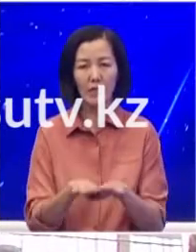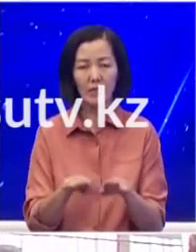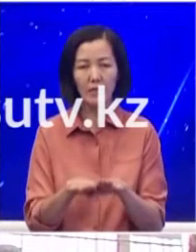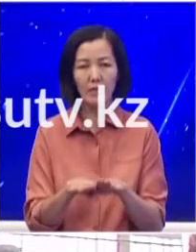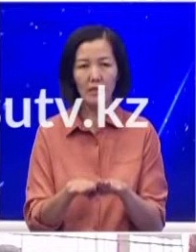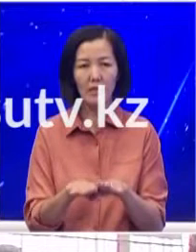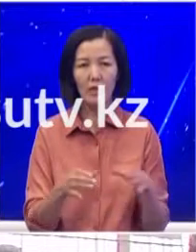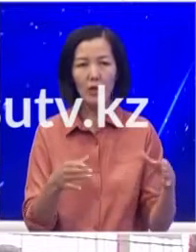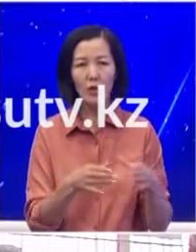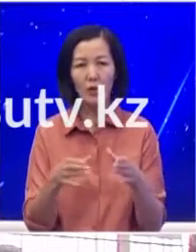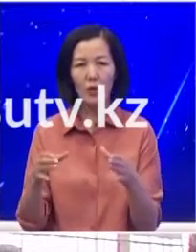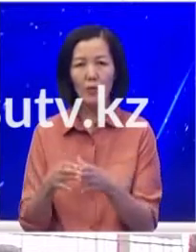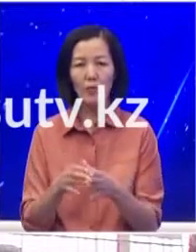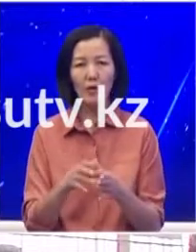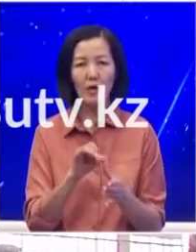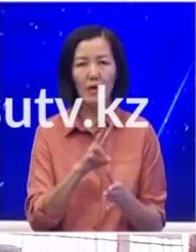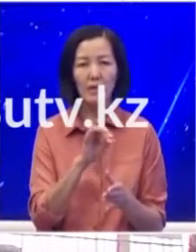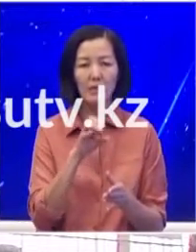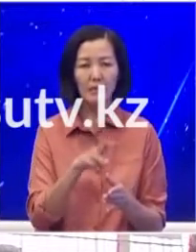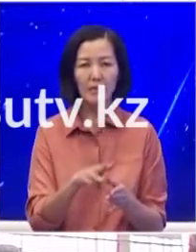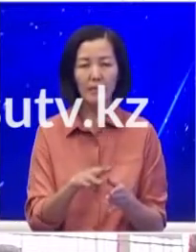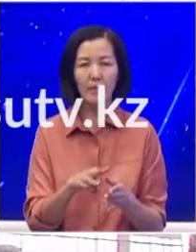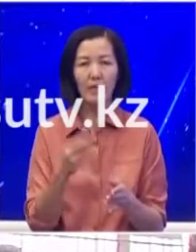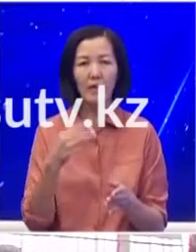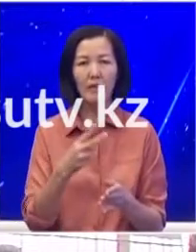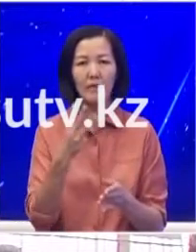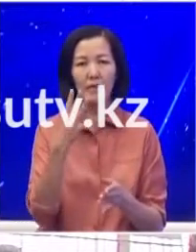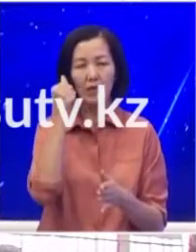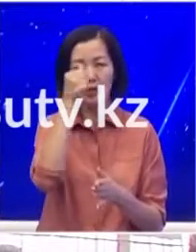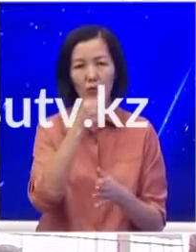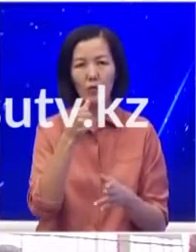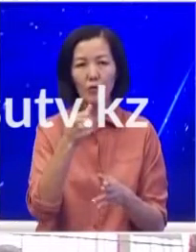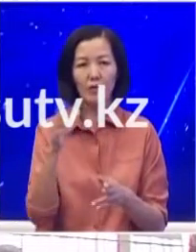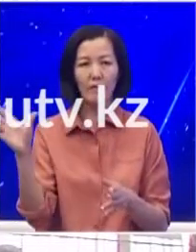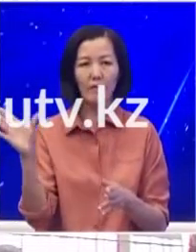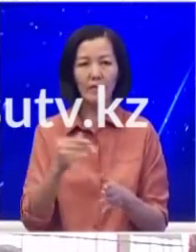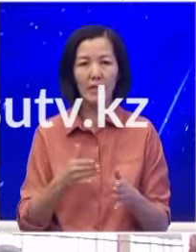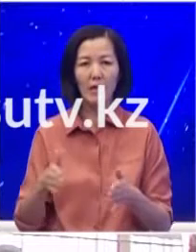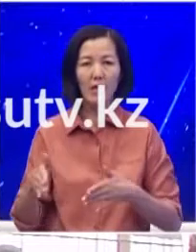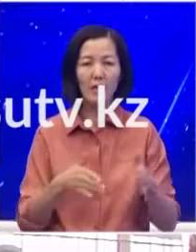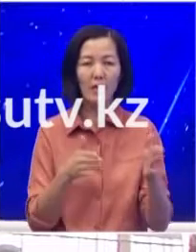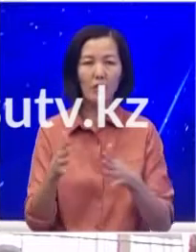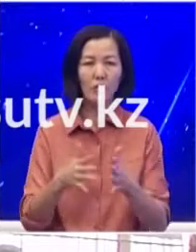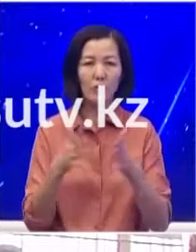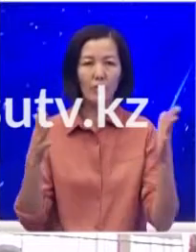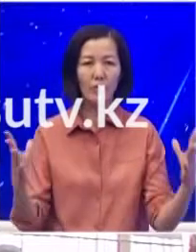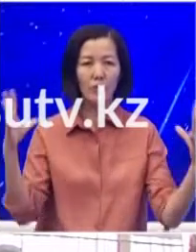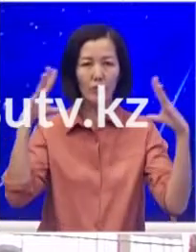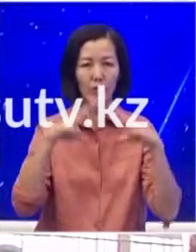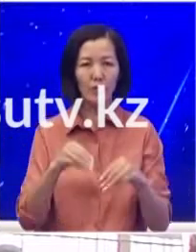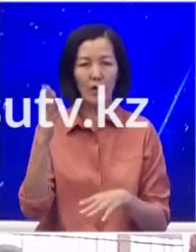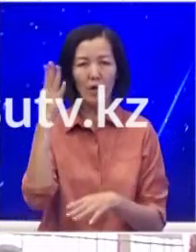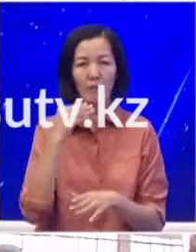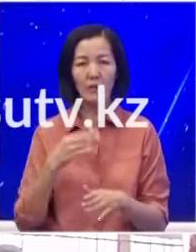– группой компании «Алсим Аларко», поскольку на 2023 год запланирована стыковка всех магистралей в одну большую Алматинскую